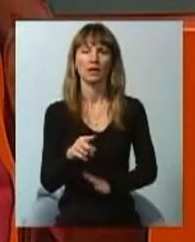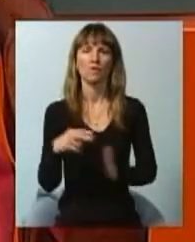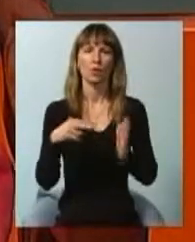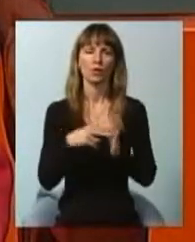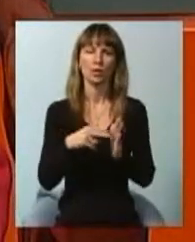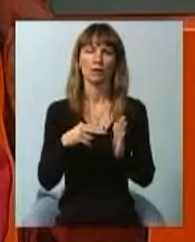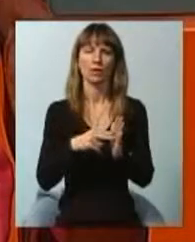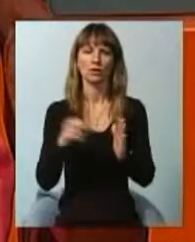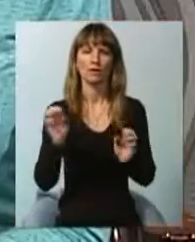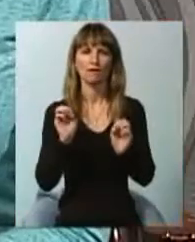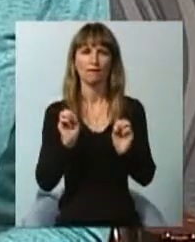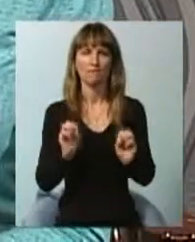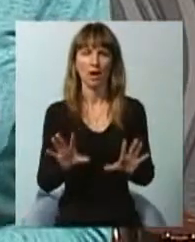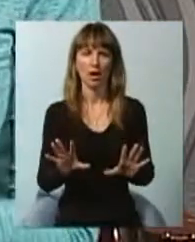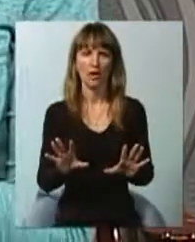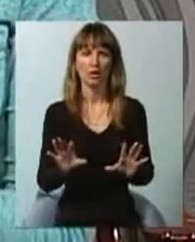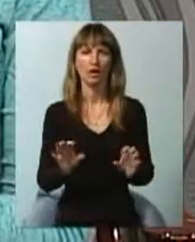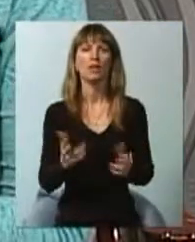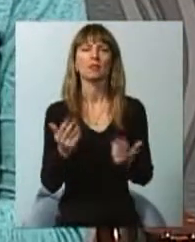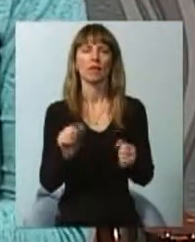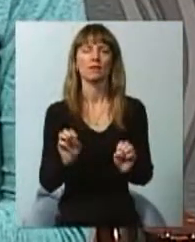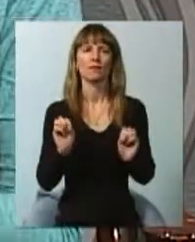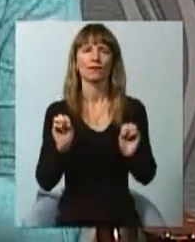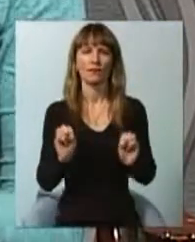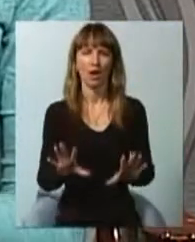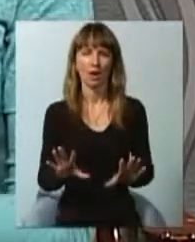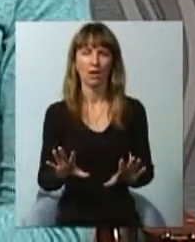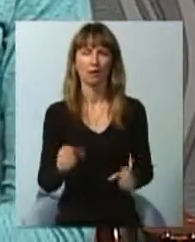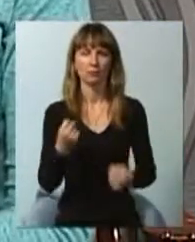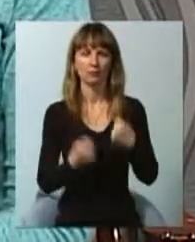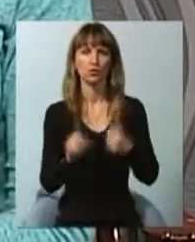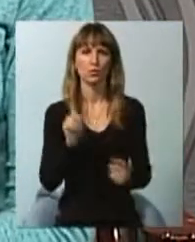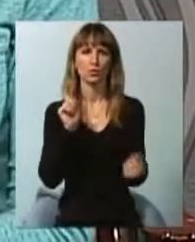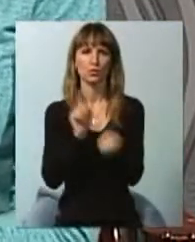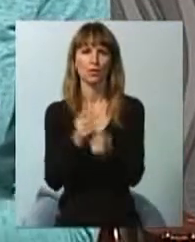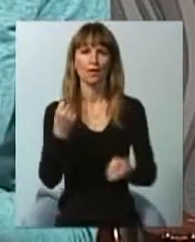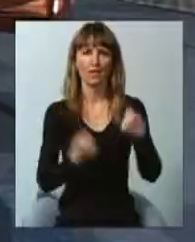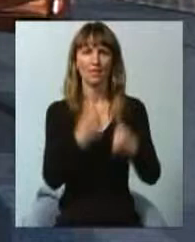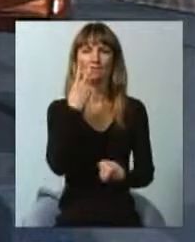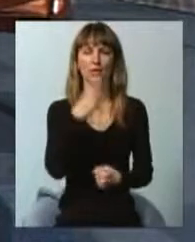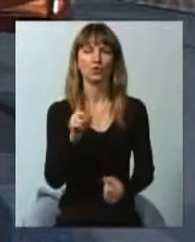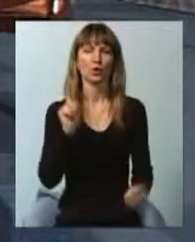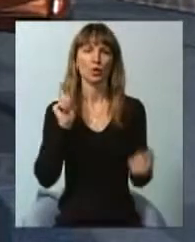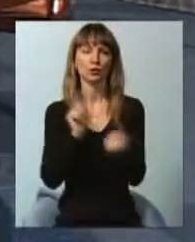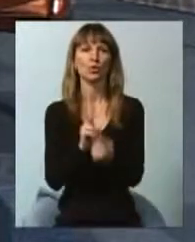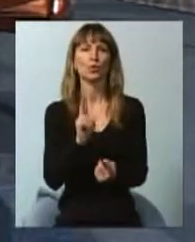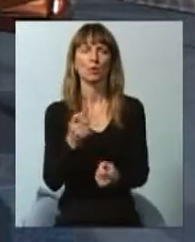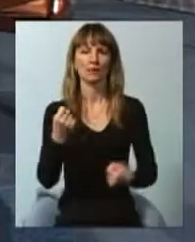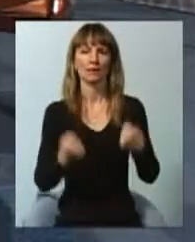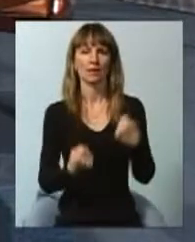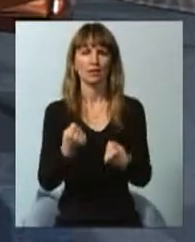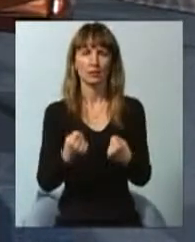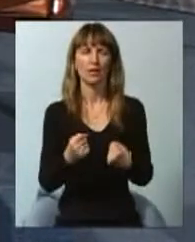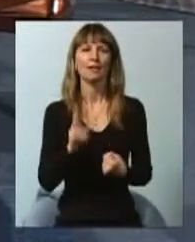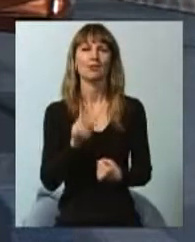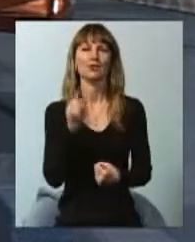включають фари задні. Так, вони вмикають світло, щоб зустрічні водії бачили, що на зустріч їм хтось рухається, та й